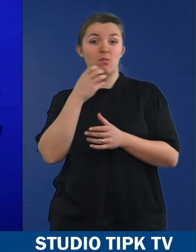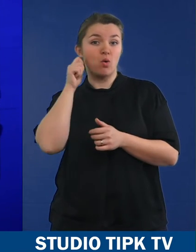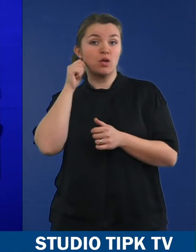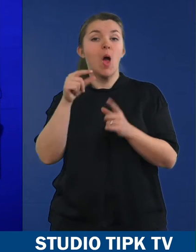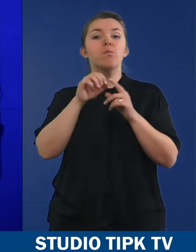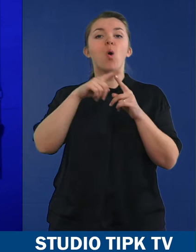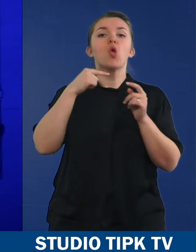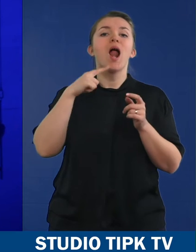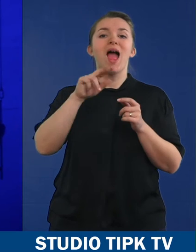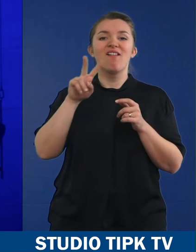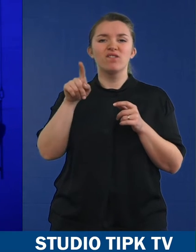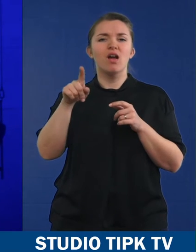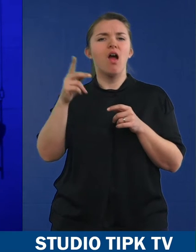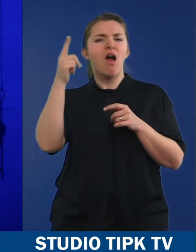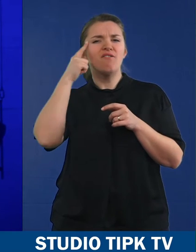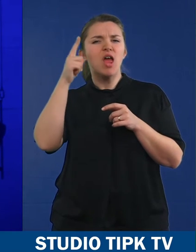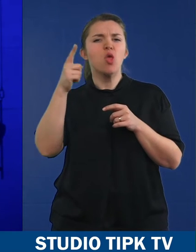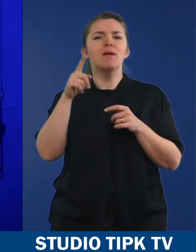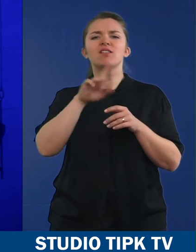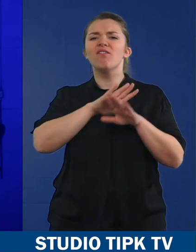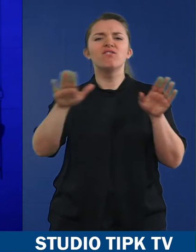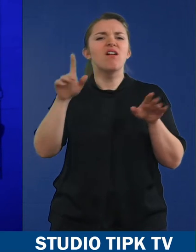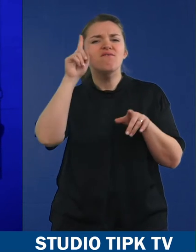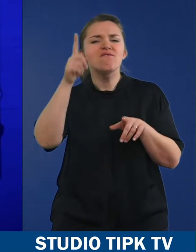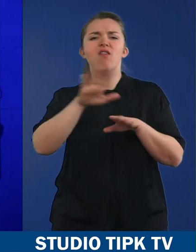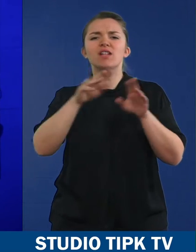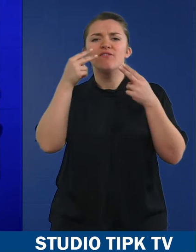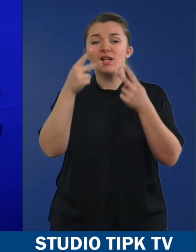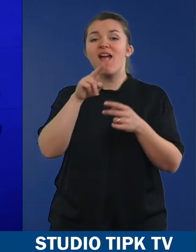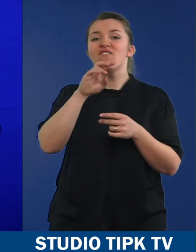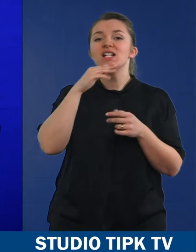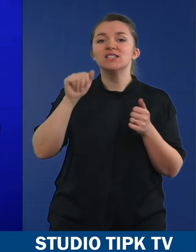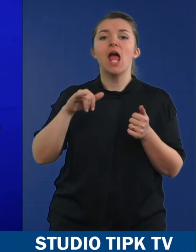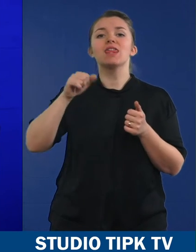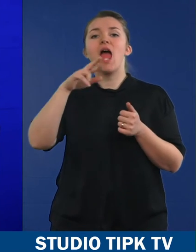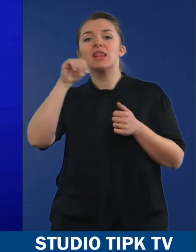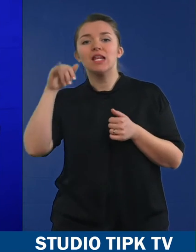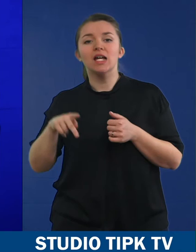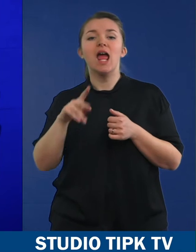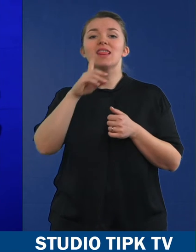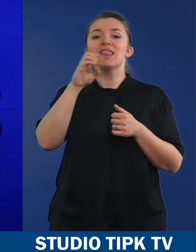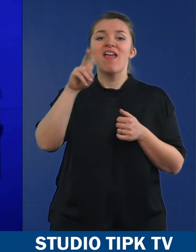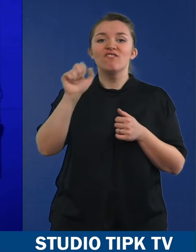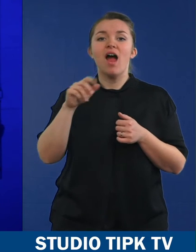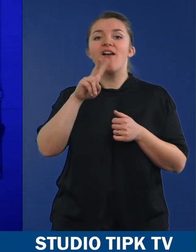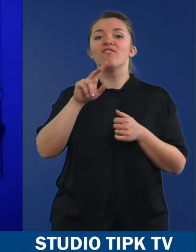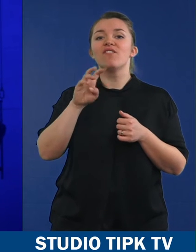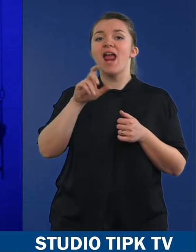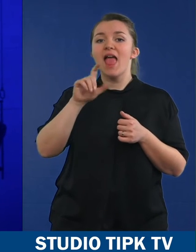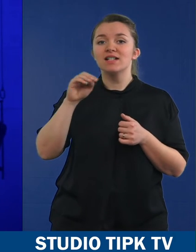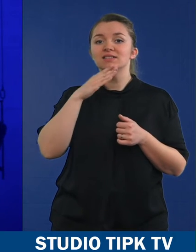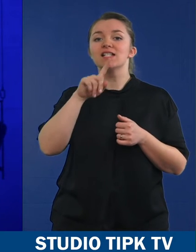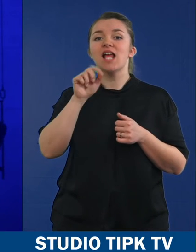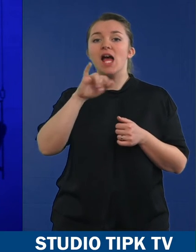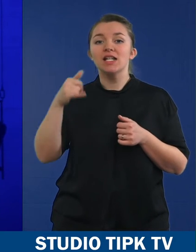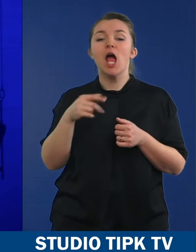Potoglav, vedomec, ki vse vidi in vse ve. In Vesna. Jarnik. Deva. Veles. Zarja. Torklja.